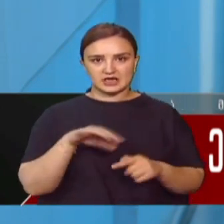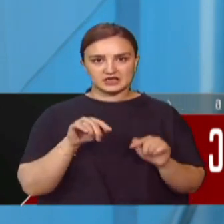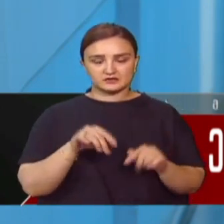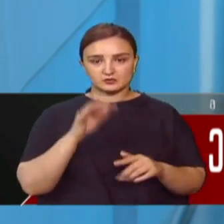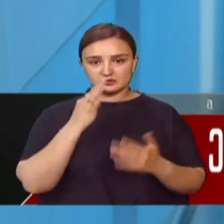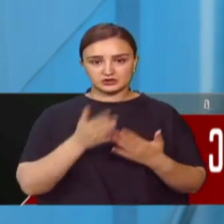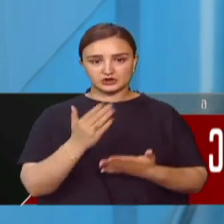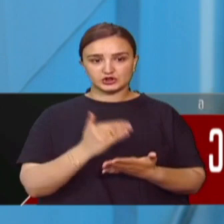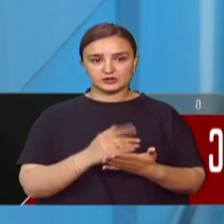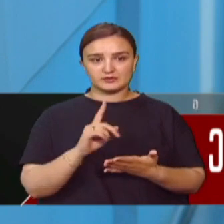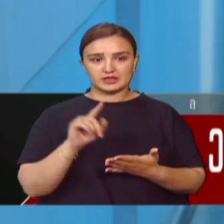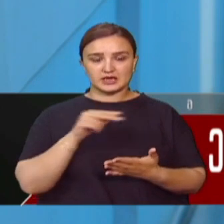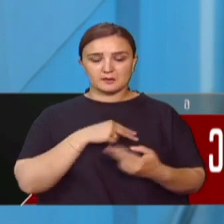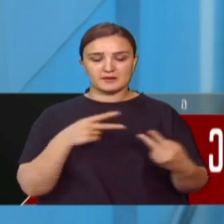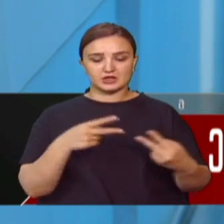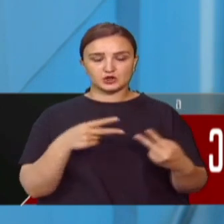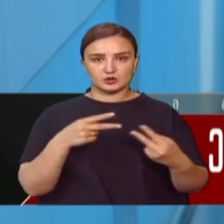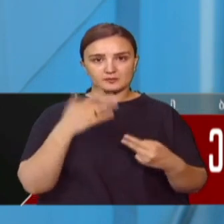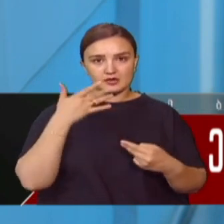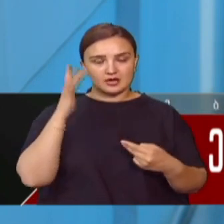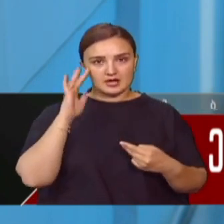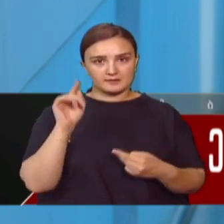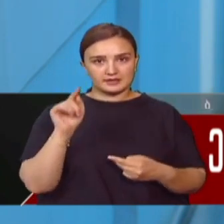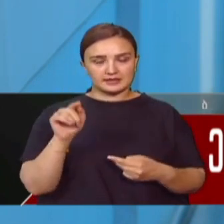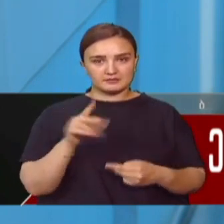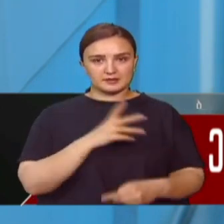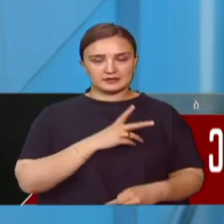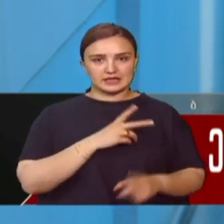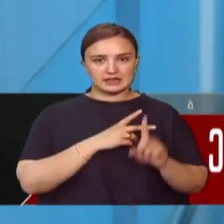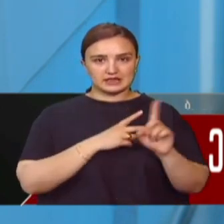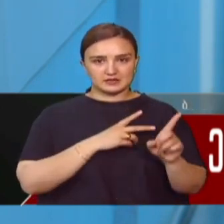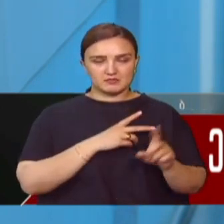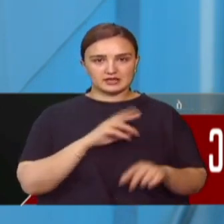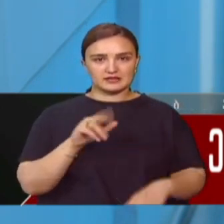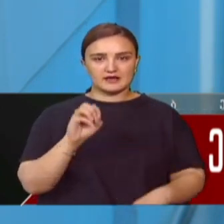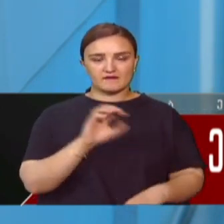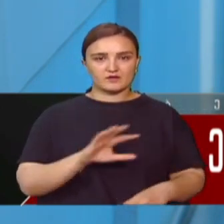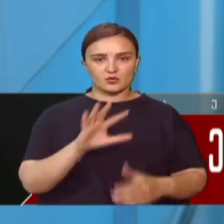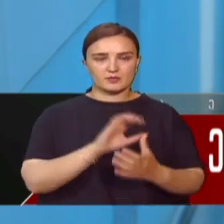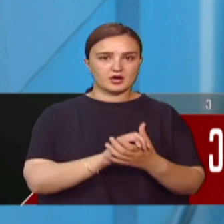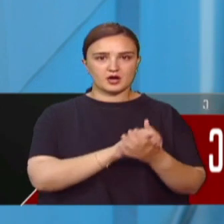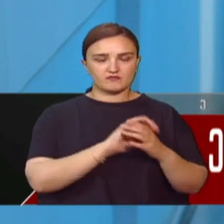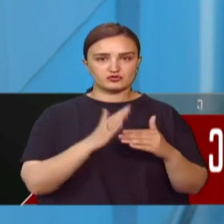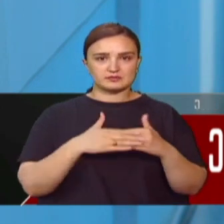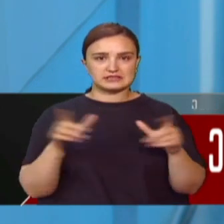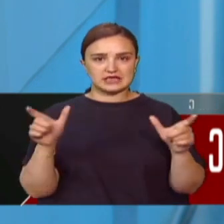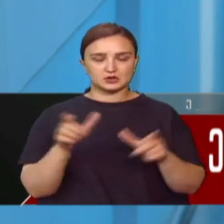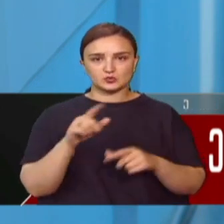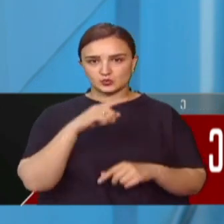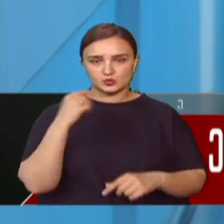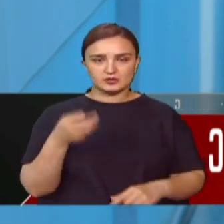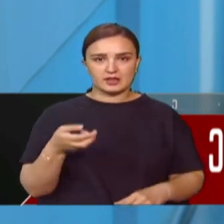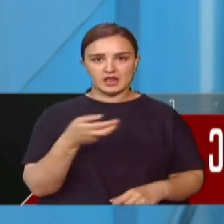მას შემდეგ რაც პარტნიორებმა, ამერიკის შეერთებულმა შტატებმა, დიდმა ბრიტანეთმა და ევროკავშირმა დააწესეს სანქციები რუსეთისა